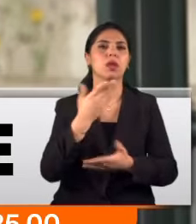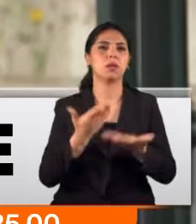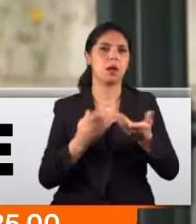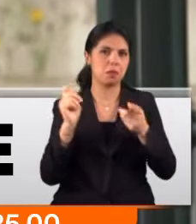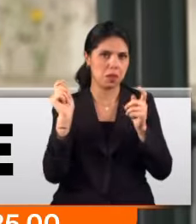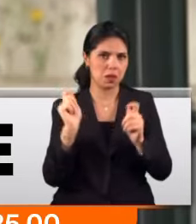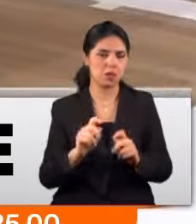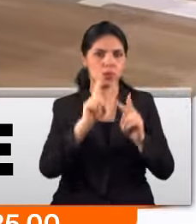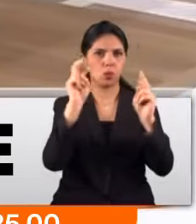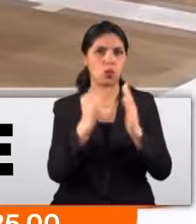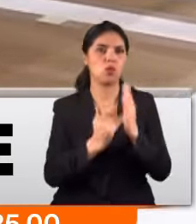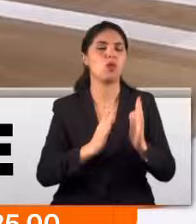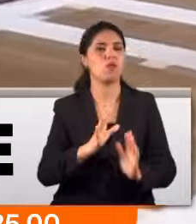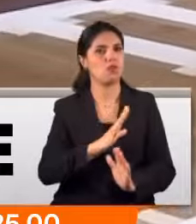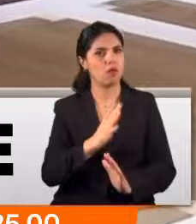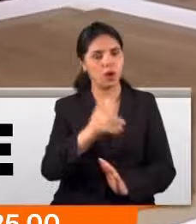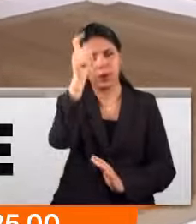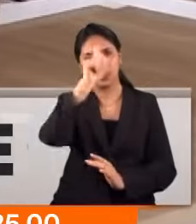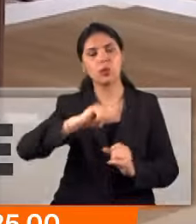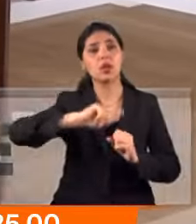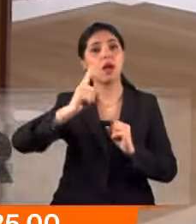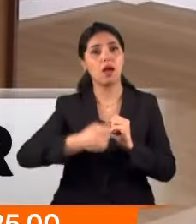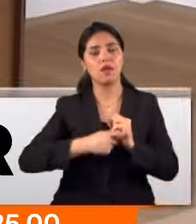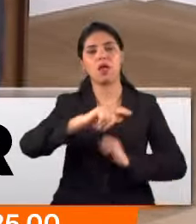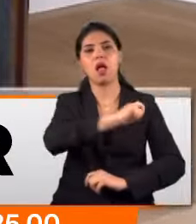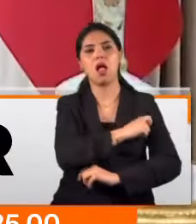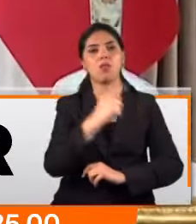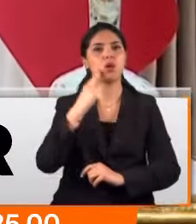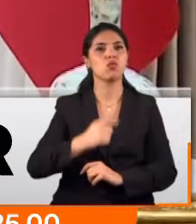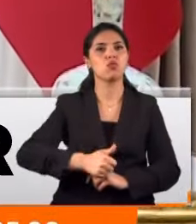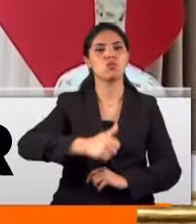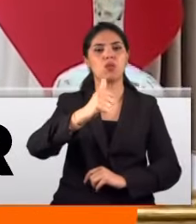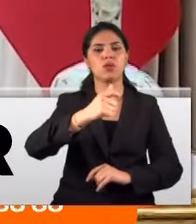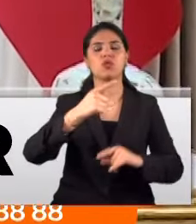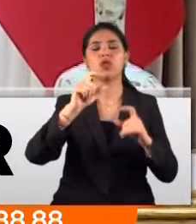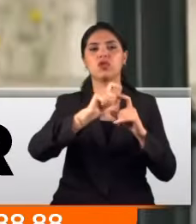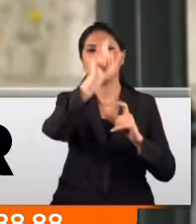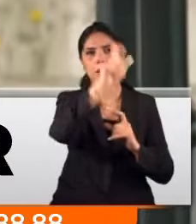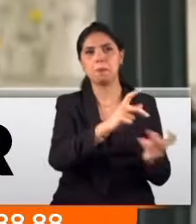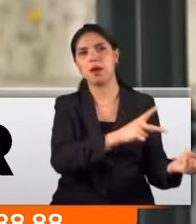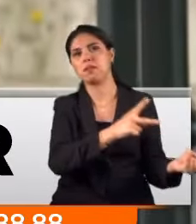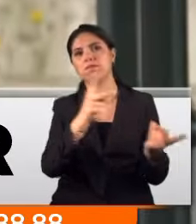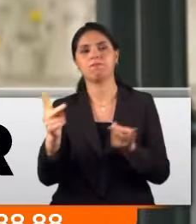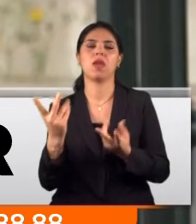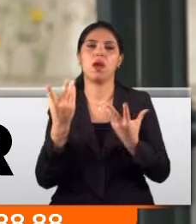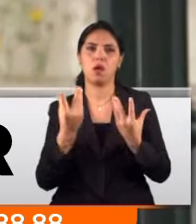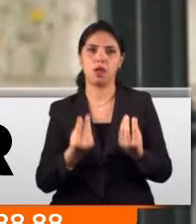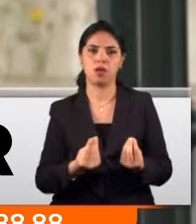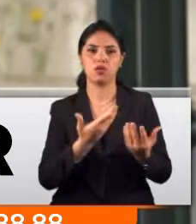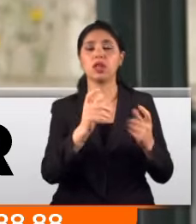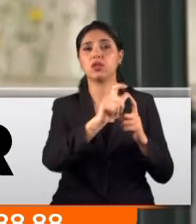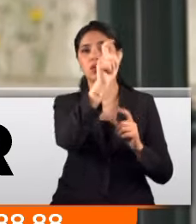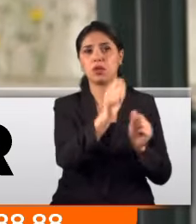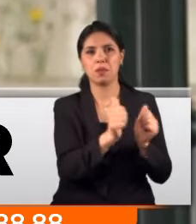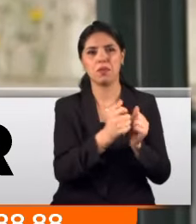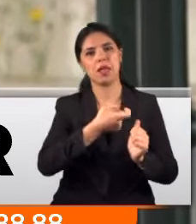alacağımız konular olacak. Türkiye önümüzdeki hafta Almanya Cumhurbaşkanı Steinmeier'i de ağırlayacak. Steinmeier'le